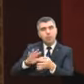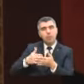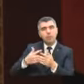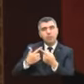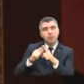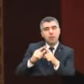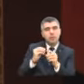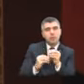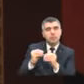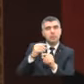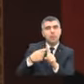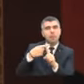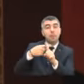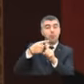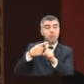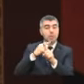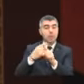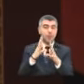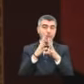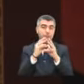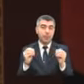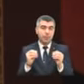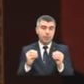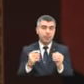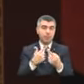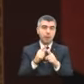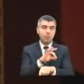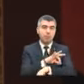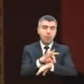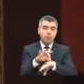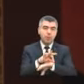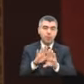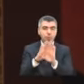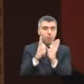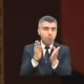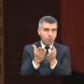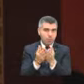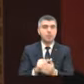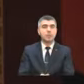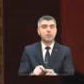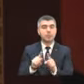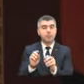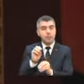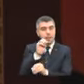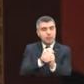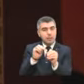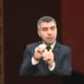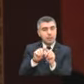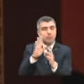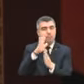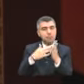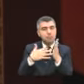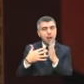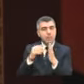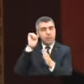مشكل النقص المزمن في الموارد البشرية بصفة عامة، خاصة ما يتعلق بإعداد واعتماد برنامج خاص